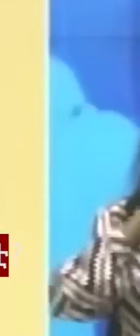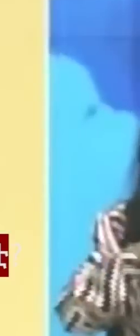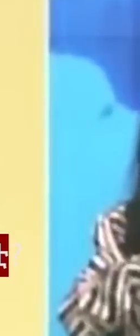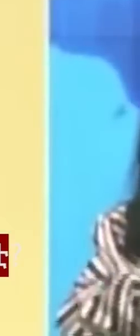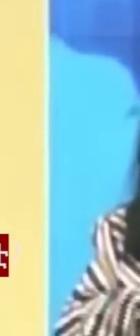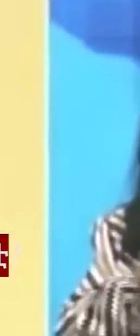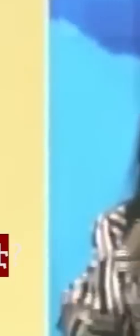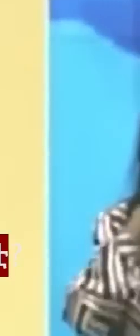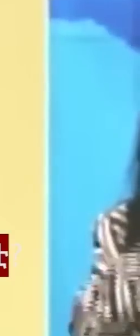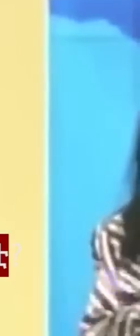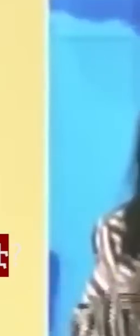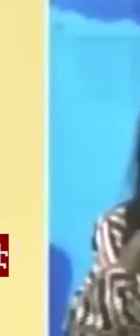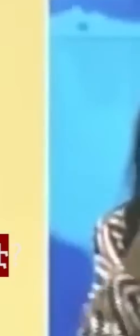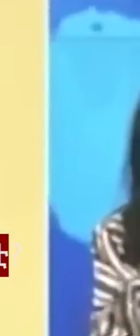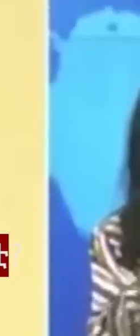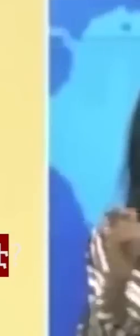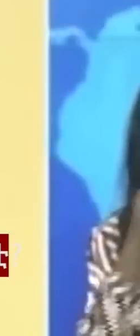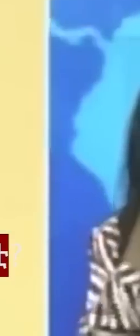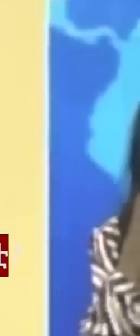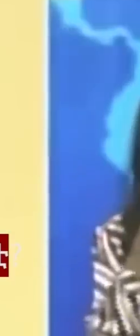ቢመታበት ይዋደቃል እንጂ አይነጋገርም